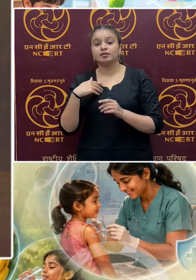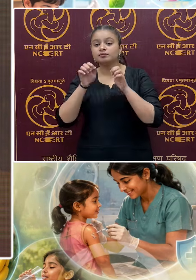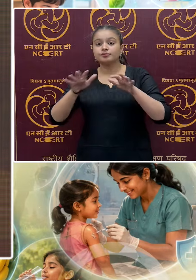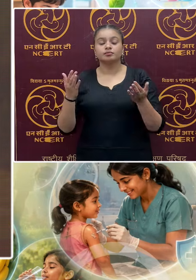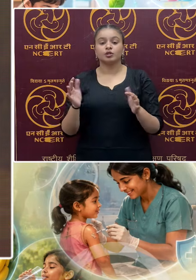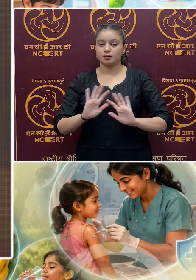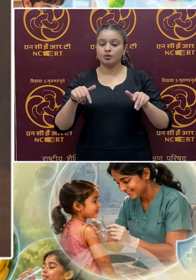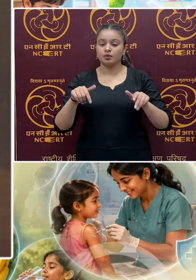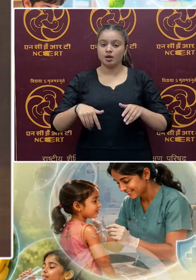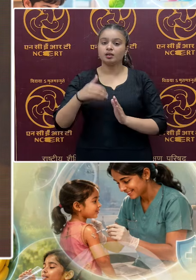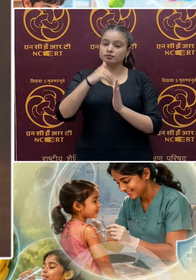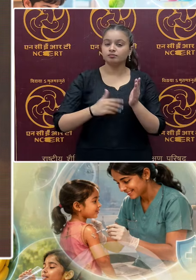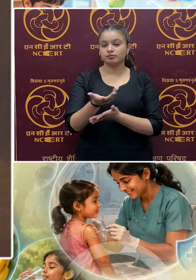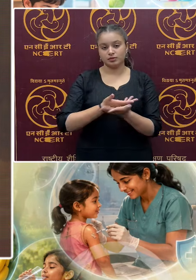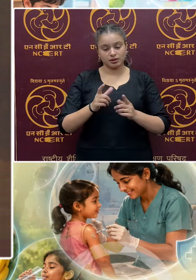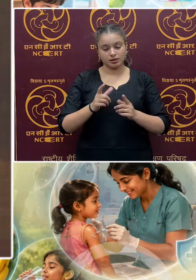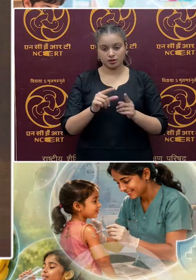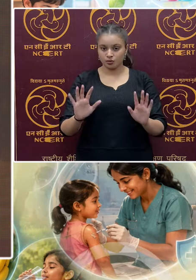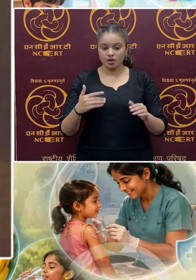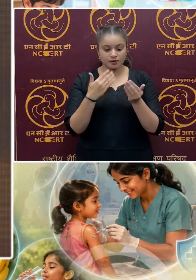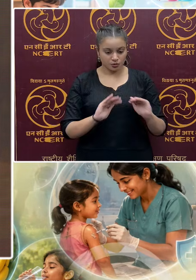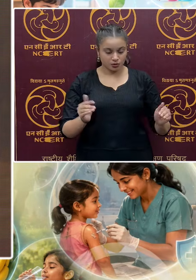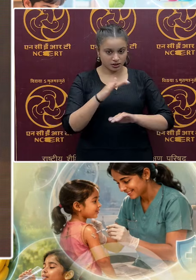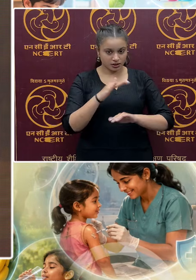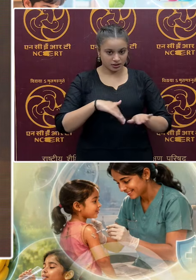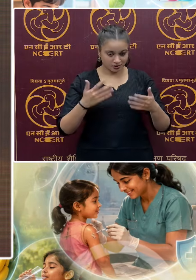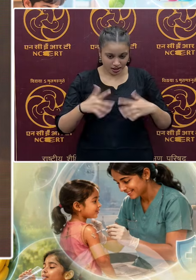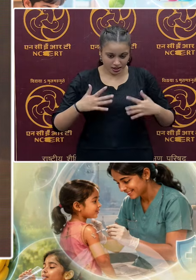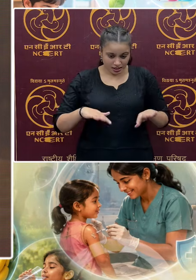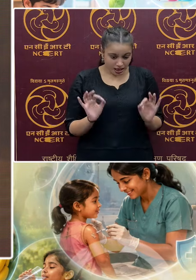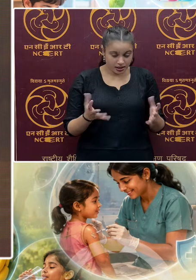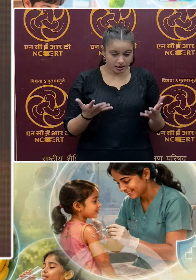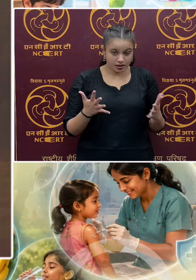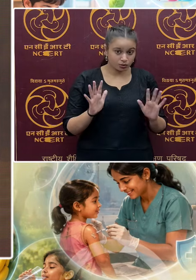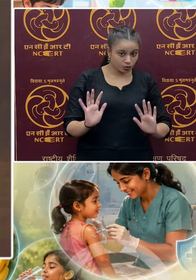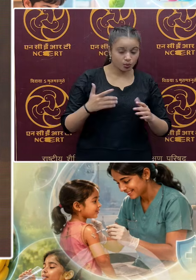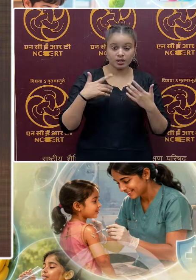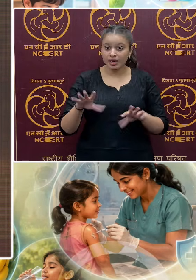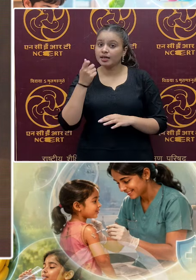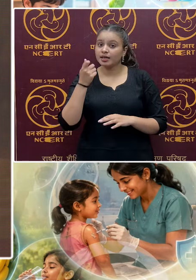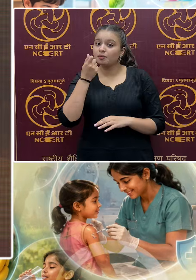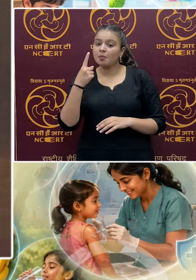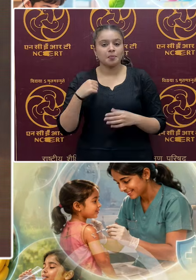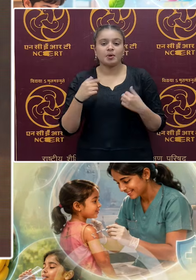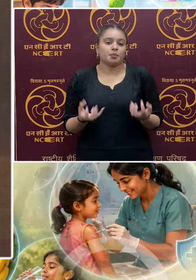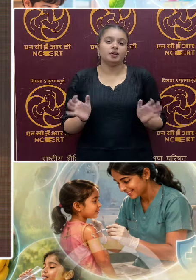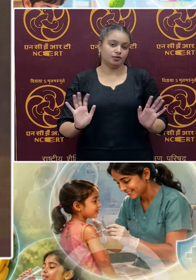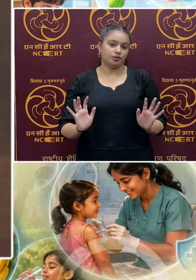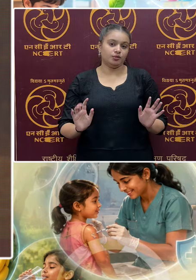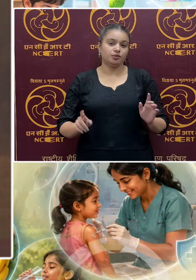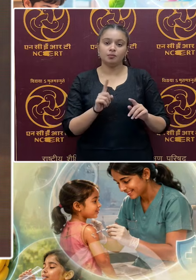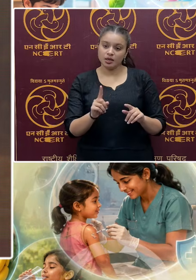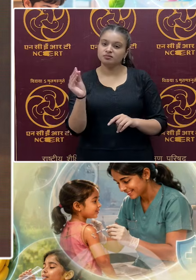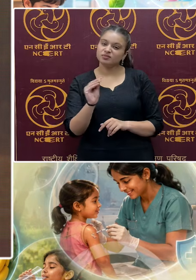detail. So बच्चों में कोई भी हेल्दी ना रहे ऐसा कोई भी पेरेंट, ऐसा कोई भी टीचर नहीं चाहता, but there